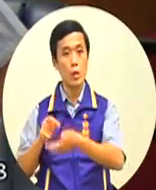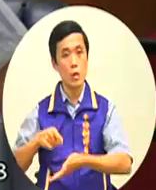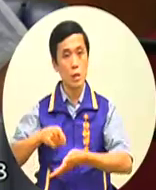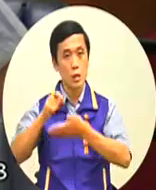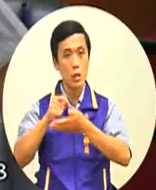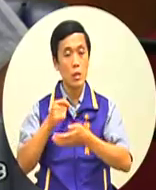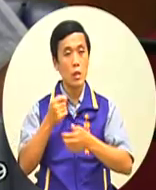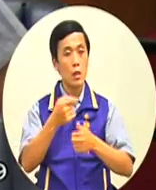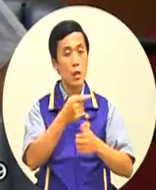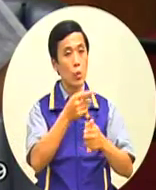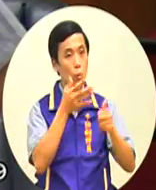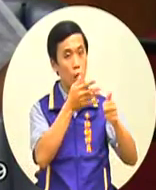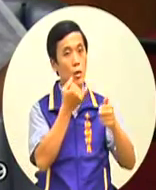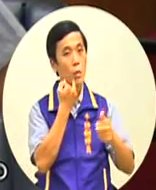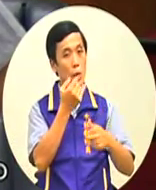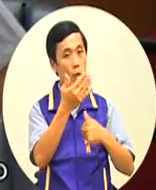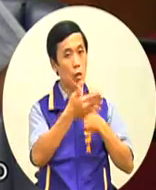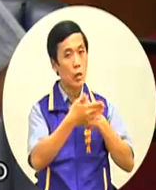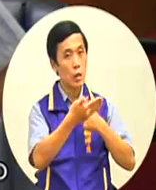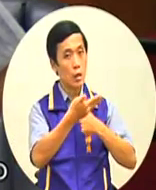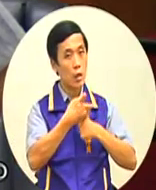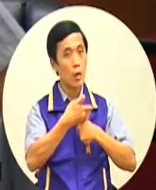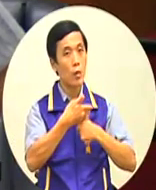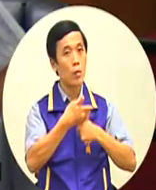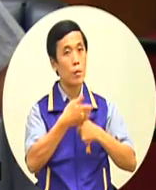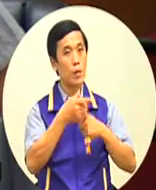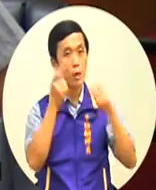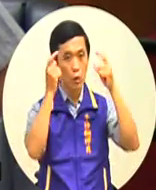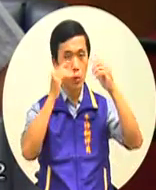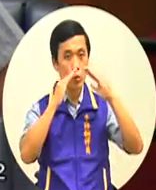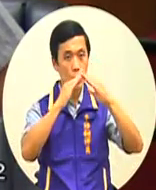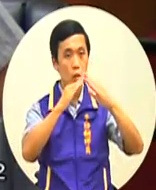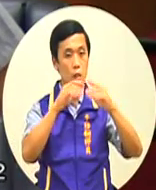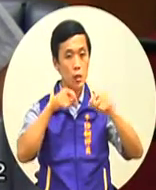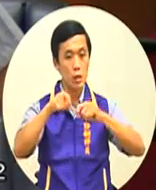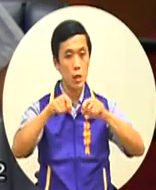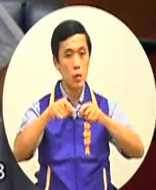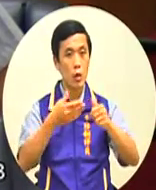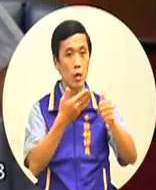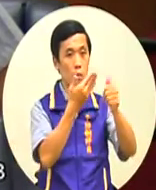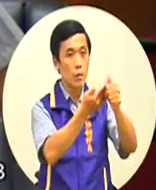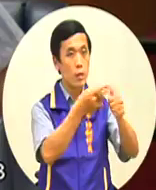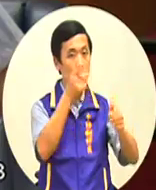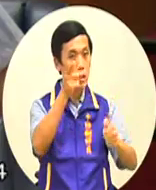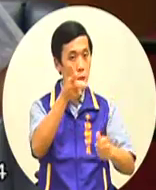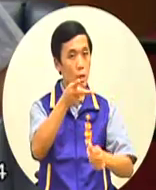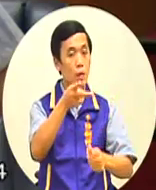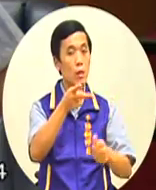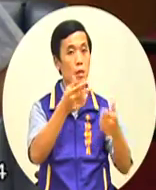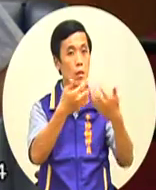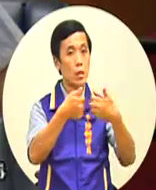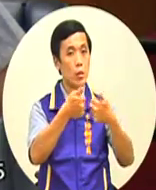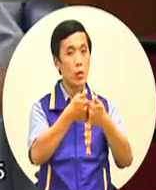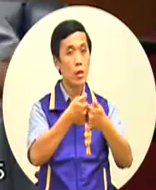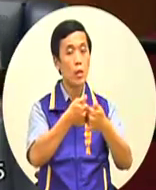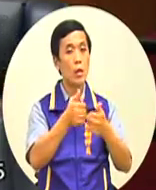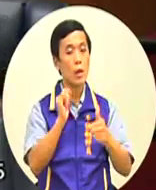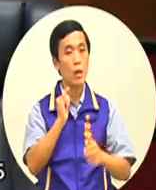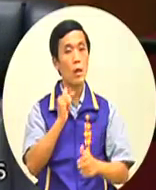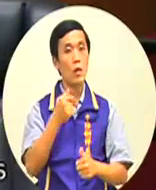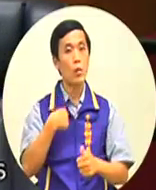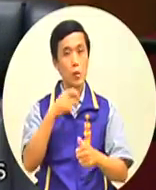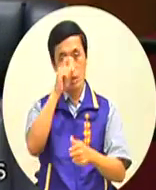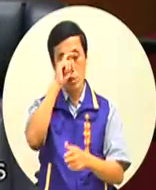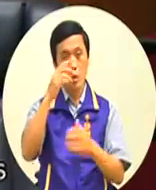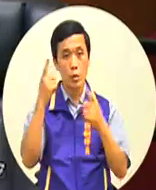高雄市再提报计划的机会了哈。那我在这边可能要请我们的严敏惠哈，加油一点了哈。